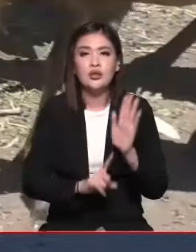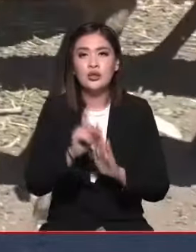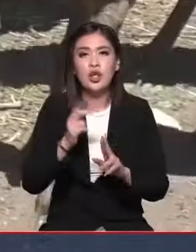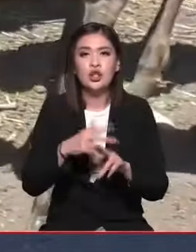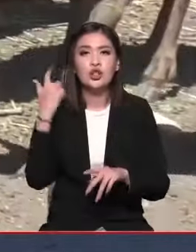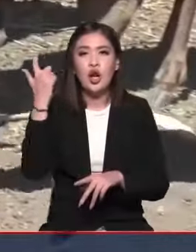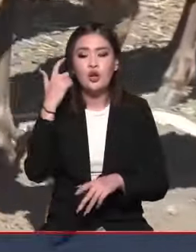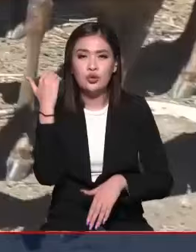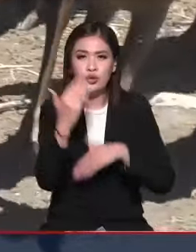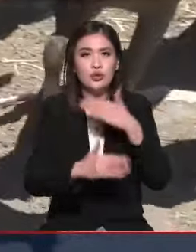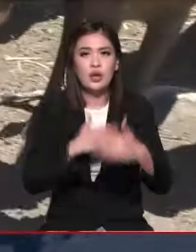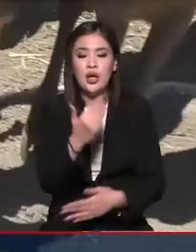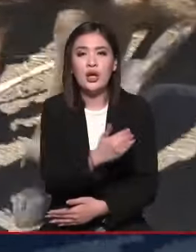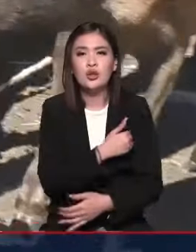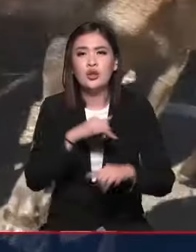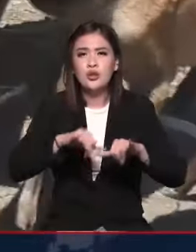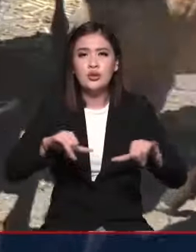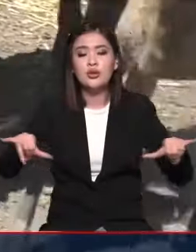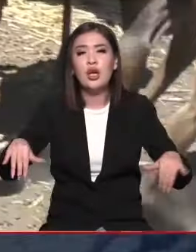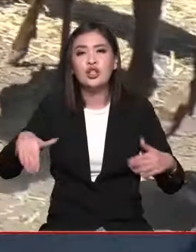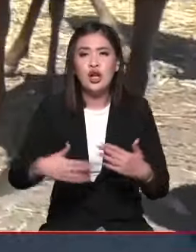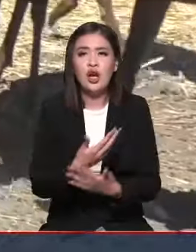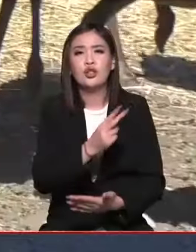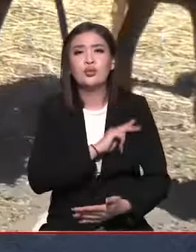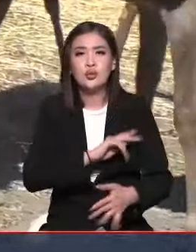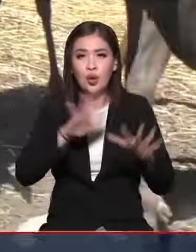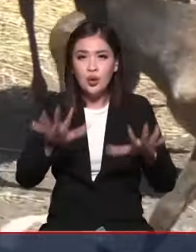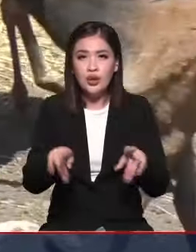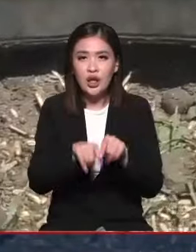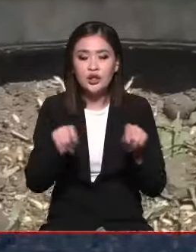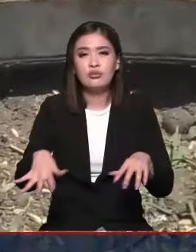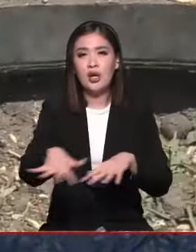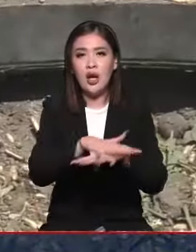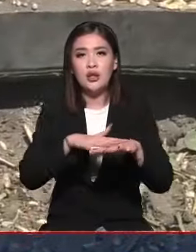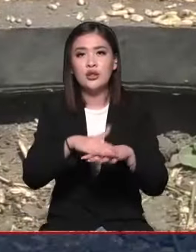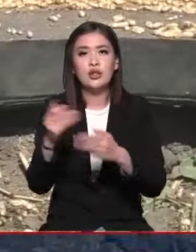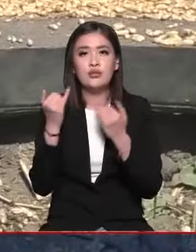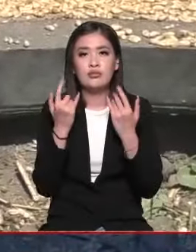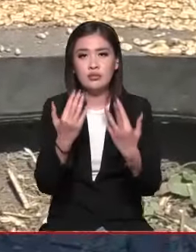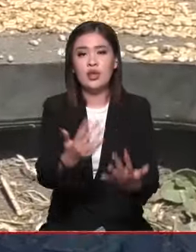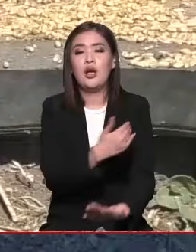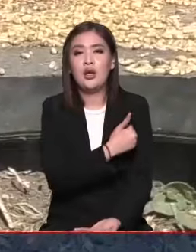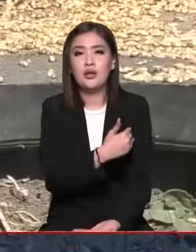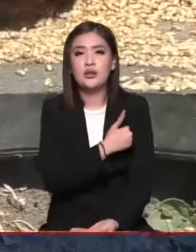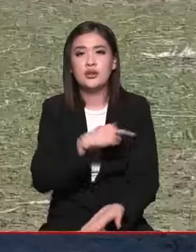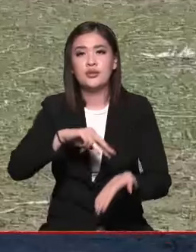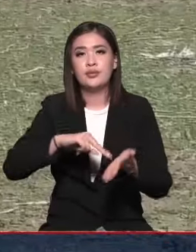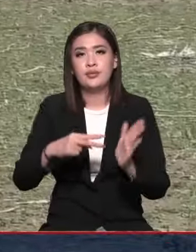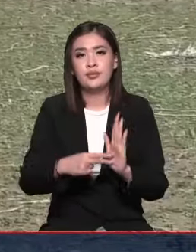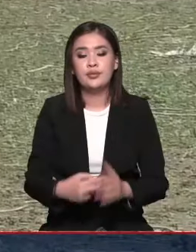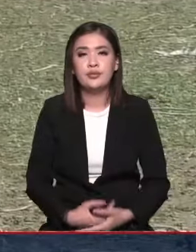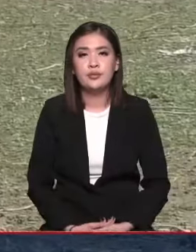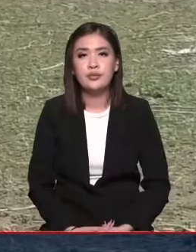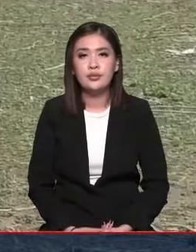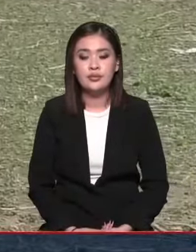шаруасын одан әрі дөңгелеткісі келеді. Жаңа жұмыс орындарын ашып, жергілікті халықты жұмыспен қамтуды жоспарлап отыр.